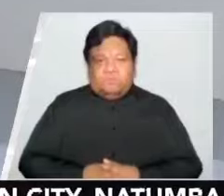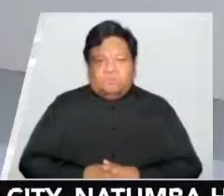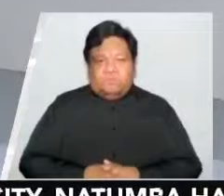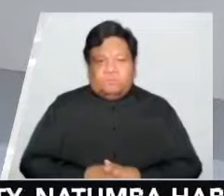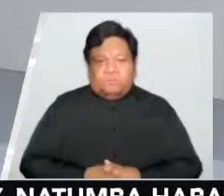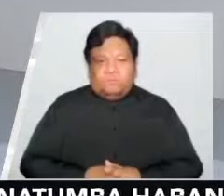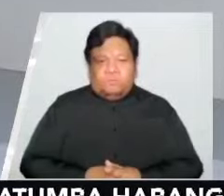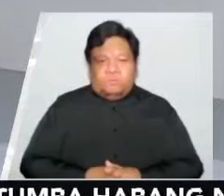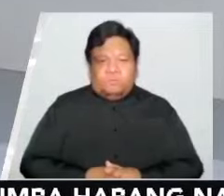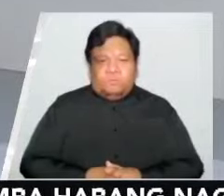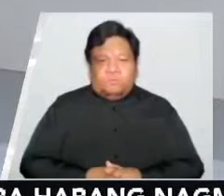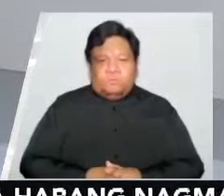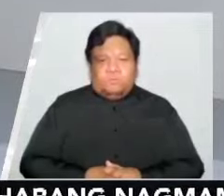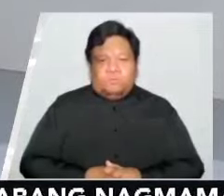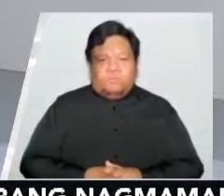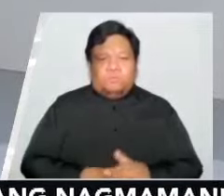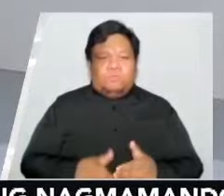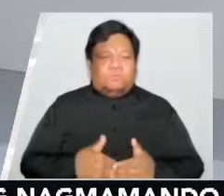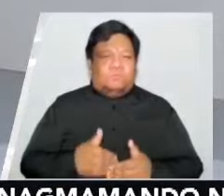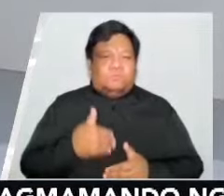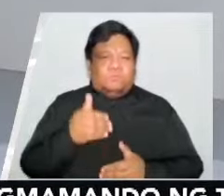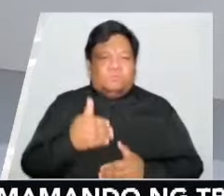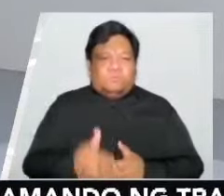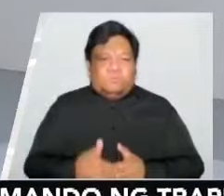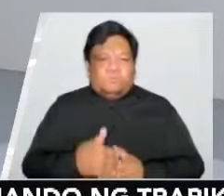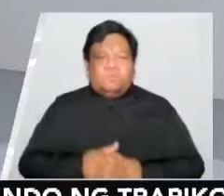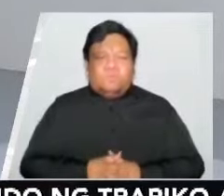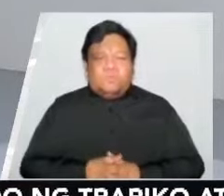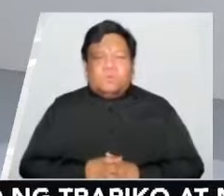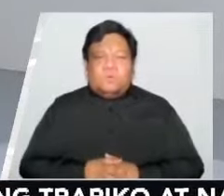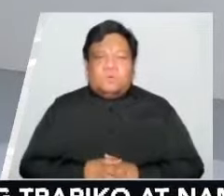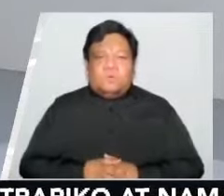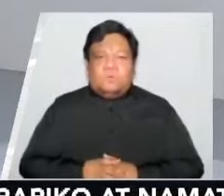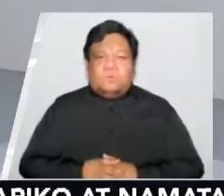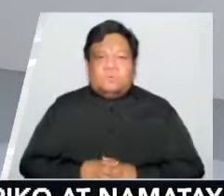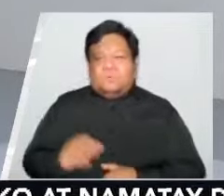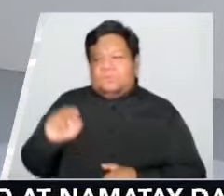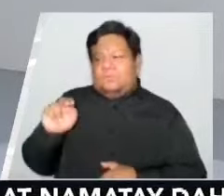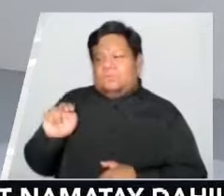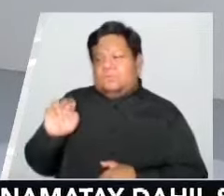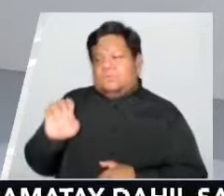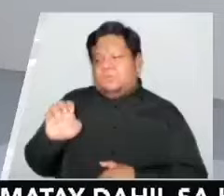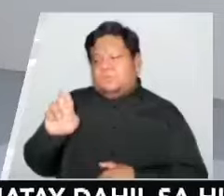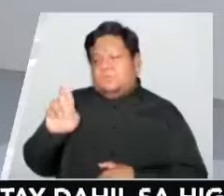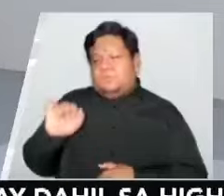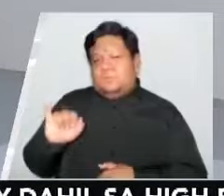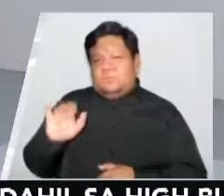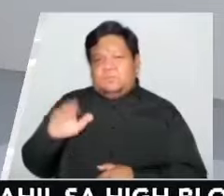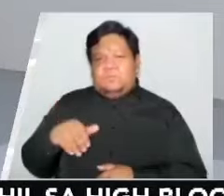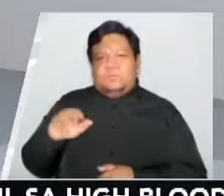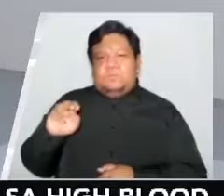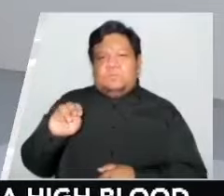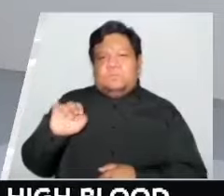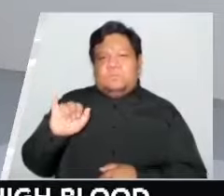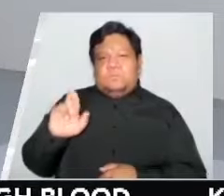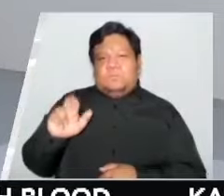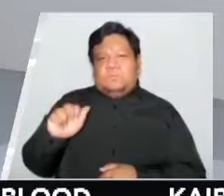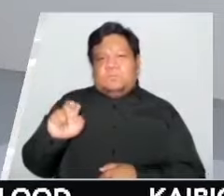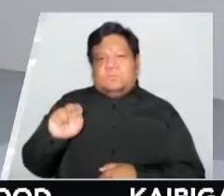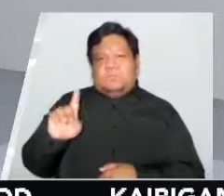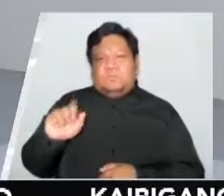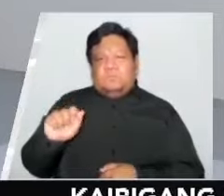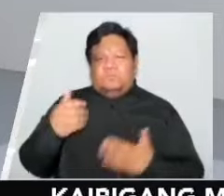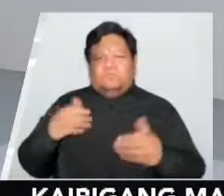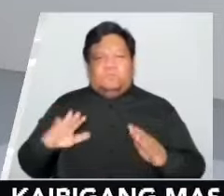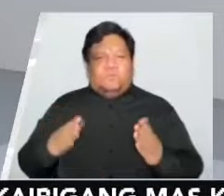naghain ng mosyon sa korte ang aktres at negosyanteng si nery Naig Miranda para ipabasura ang kasong paglabag sa securities regulation